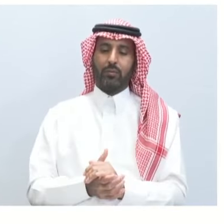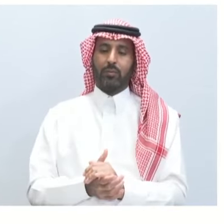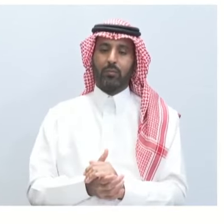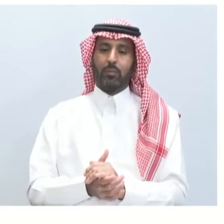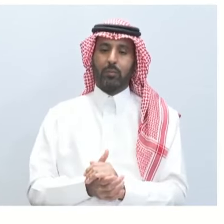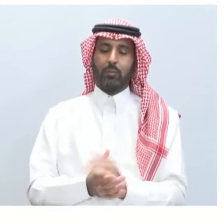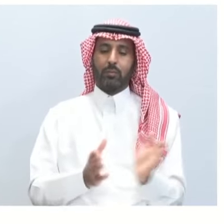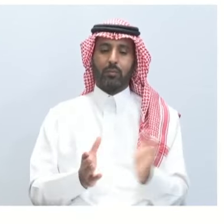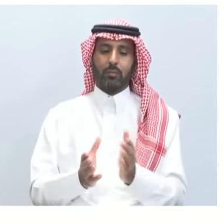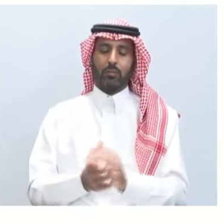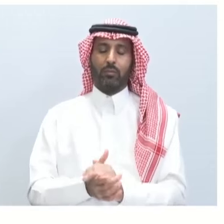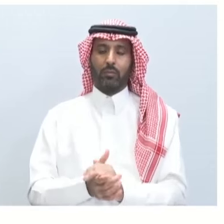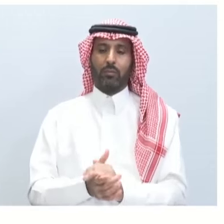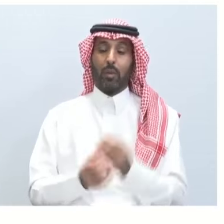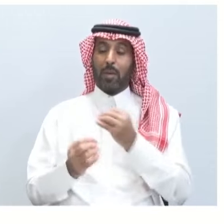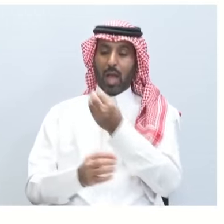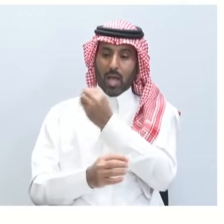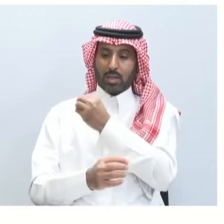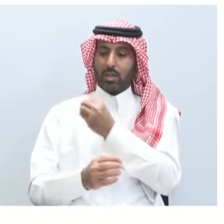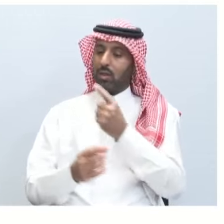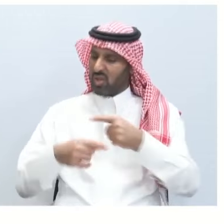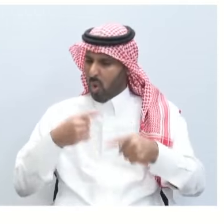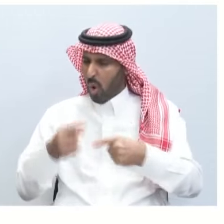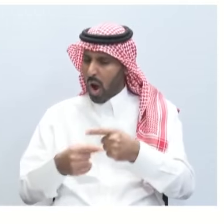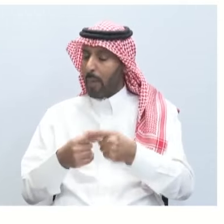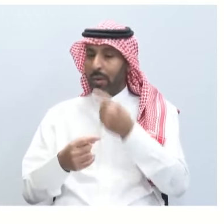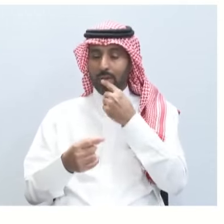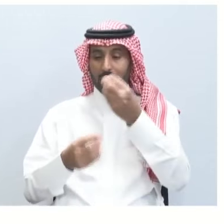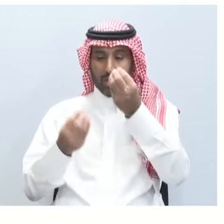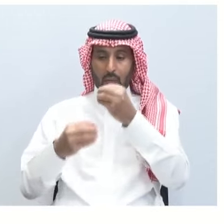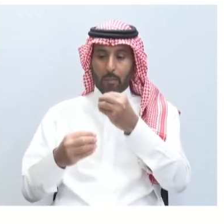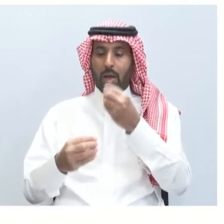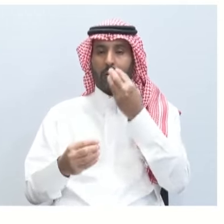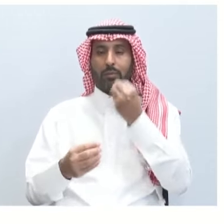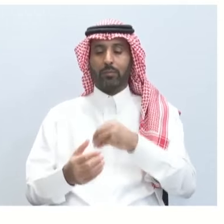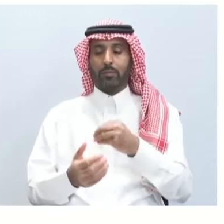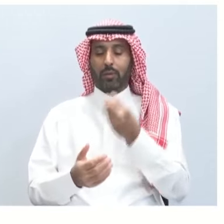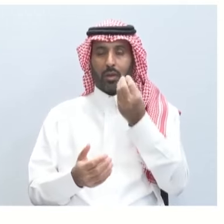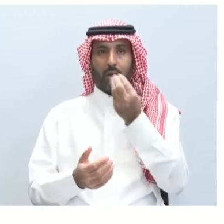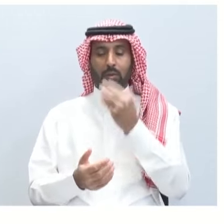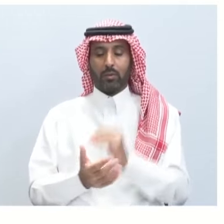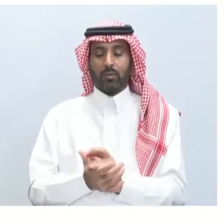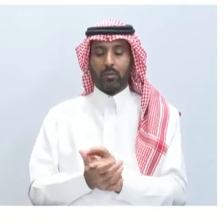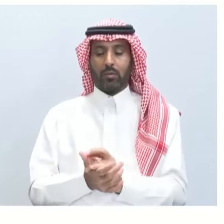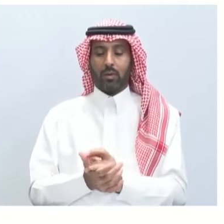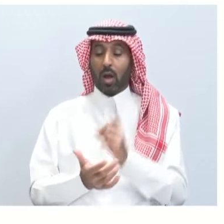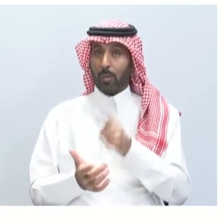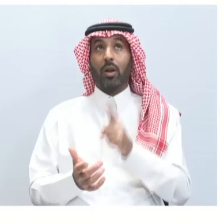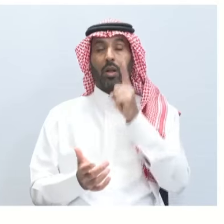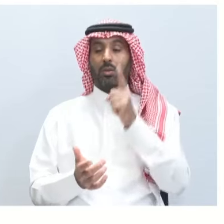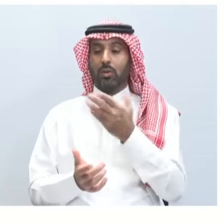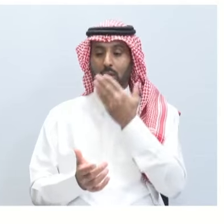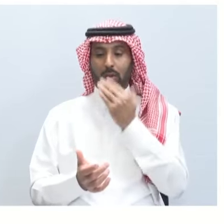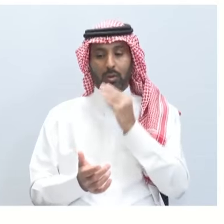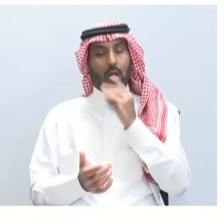يزداد هذا بالاجر ودوام هذه النعمه فلهذا امرنا دائما بان نشكر نشكر الله عز